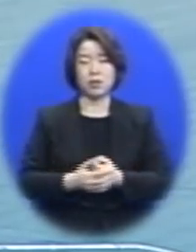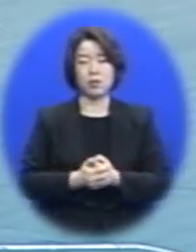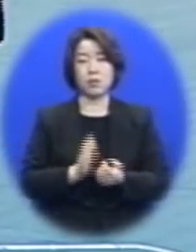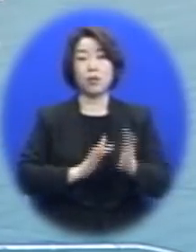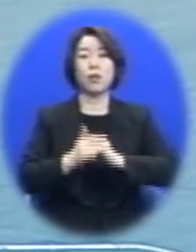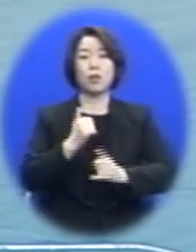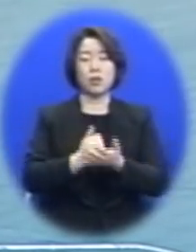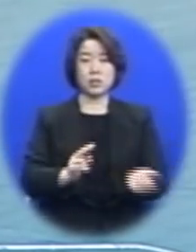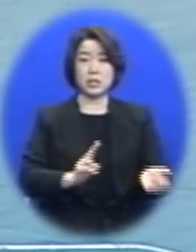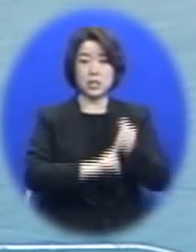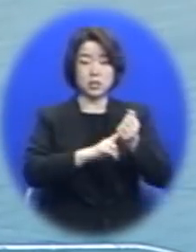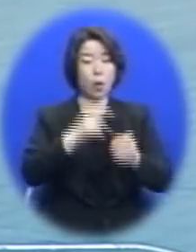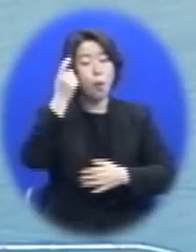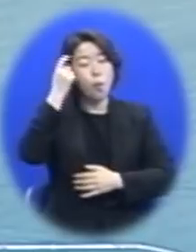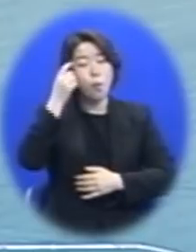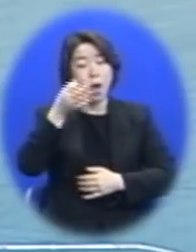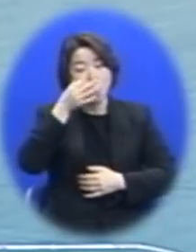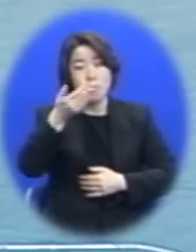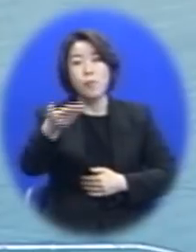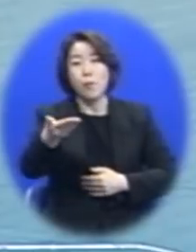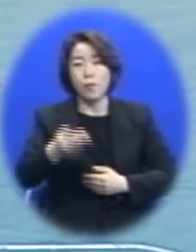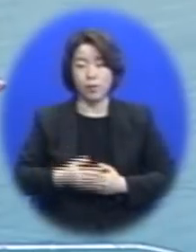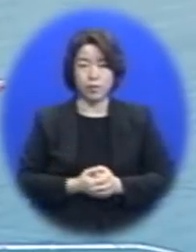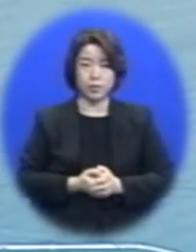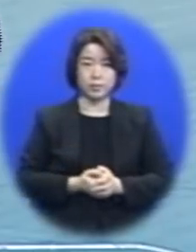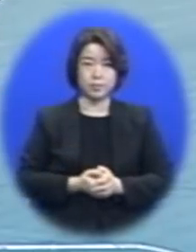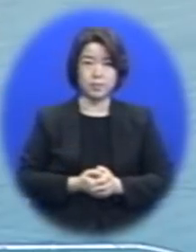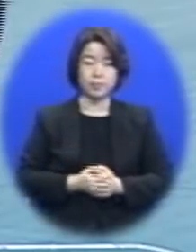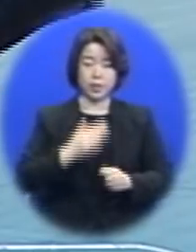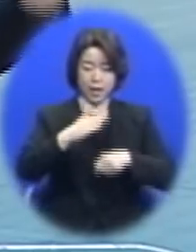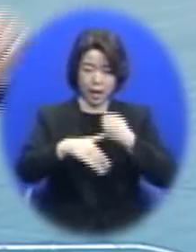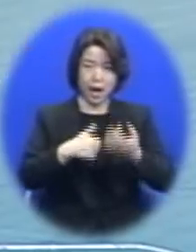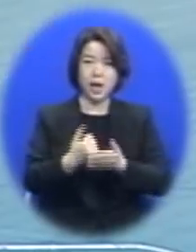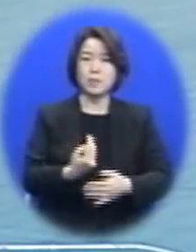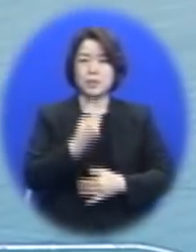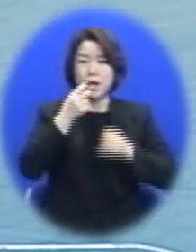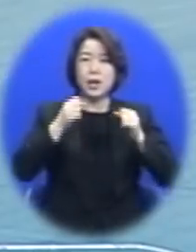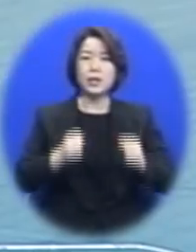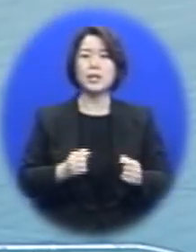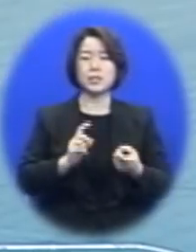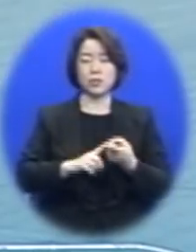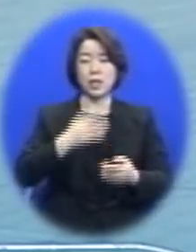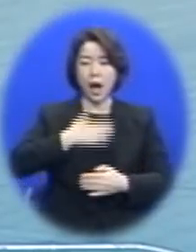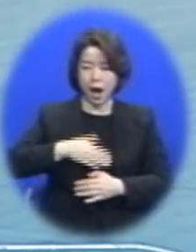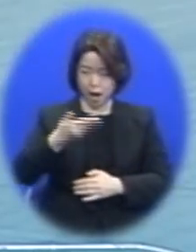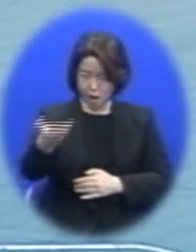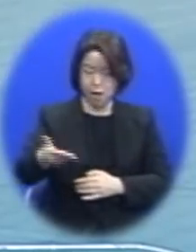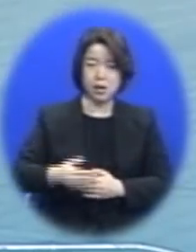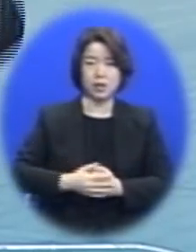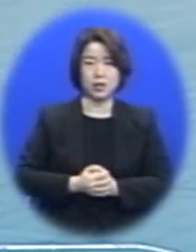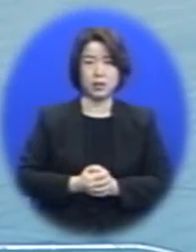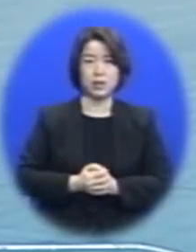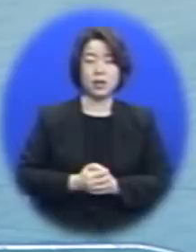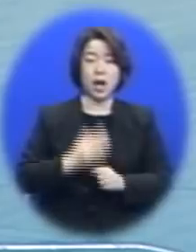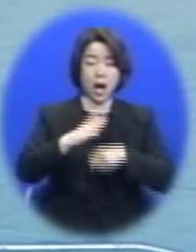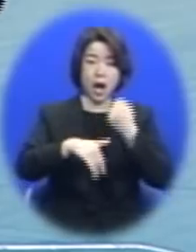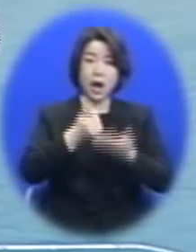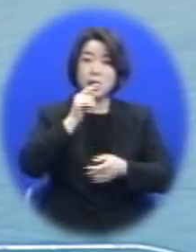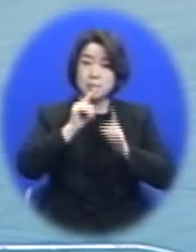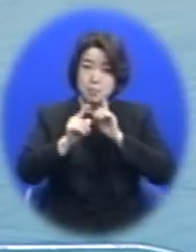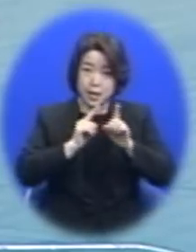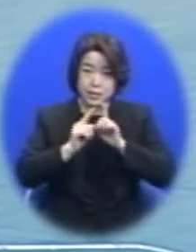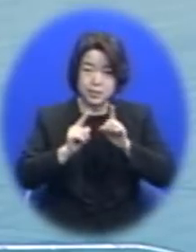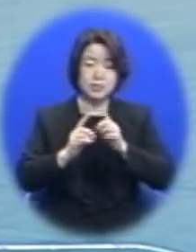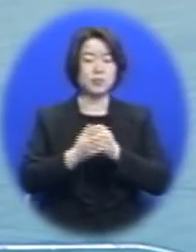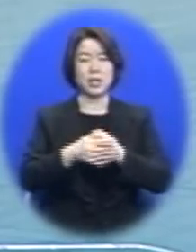예수님이 기적을 왜 보여주셨는데 야 하는 거예요 하나님이 살아계신 것을 a 라 하나님의 말씀에